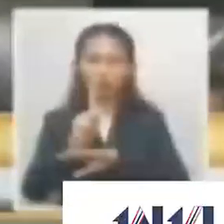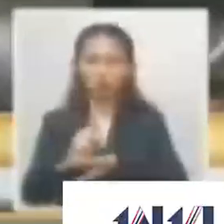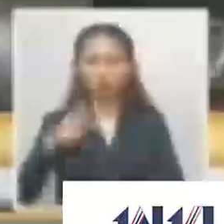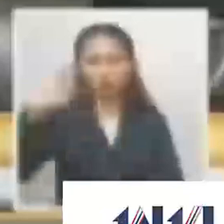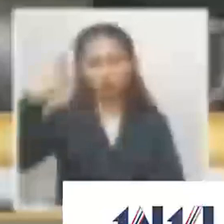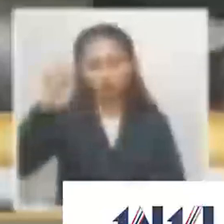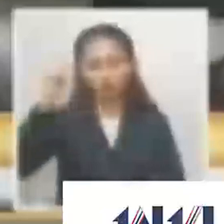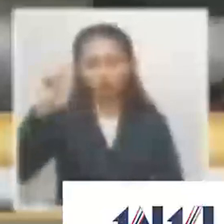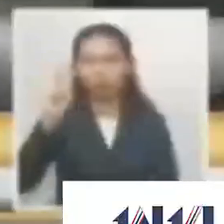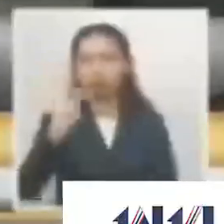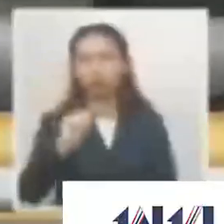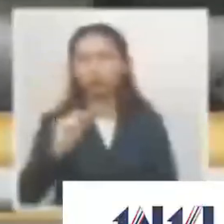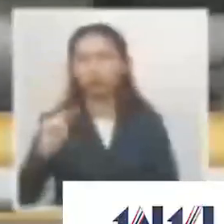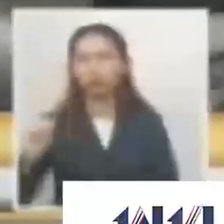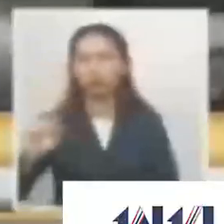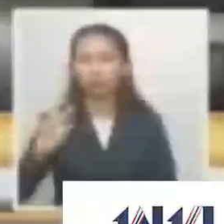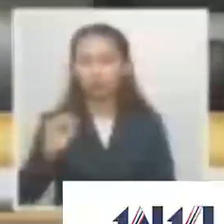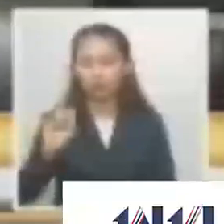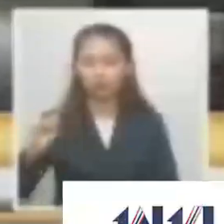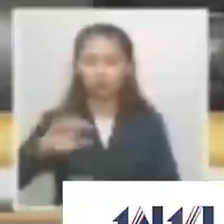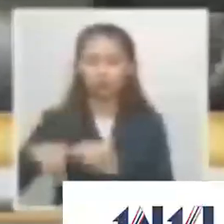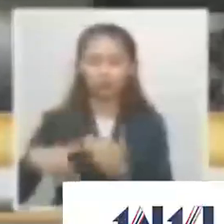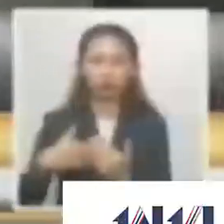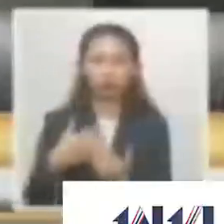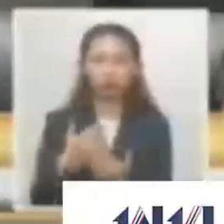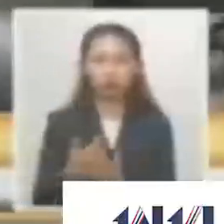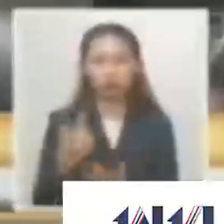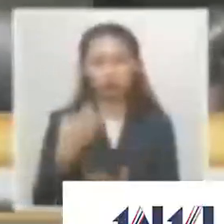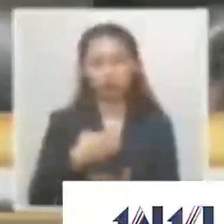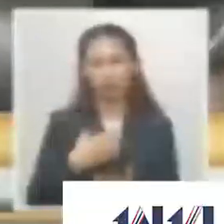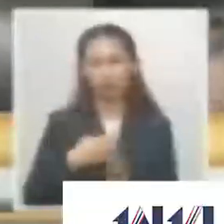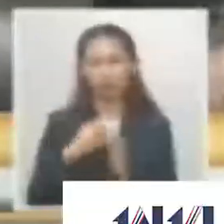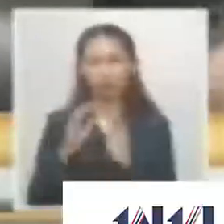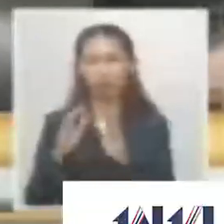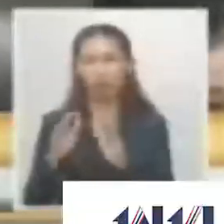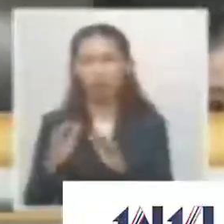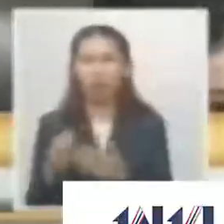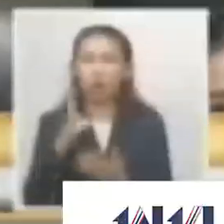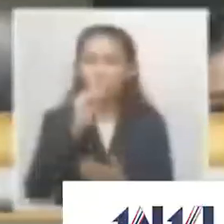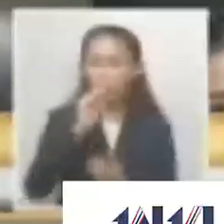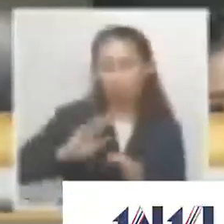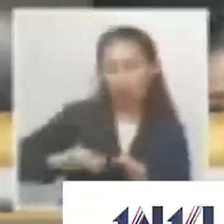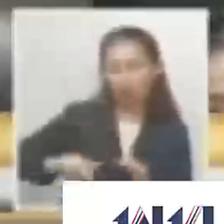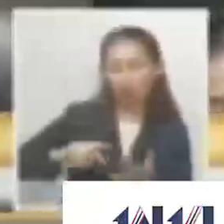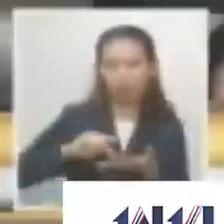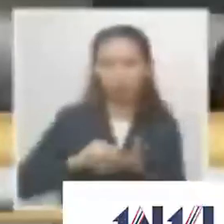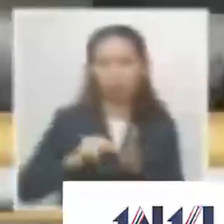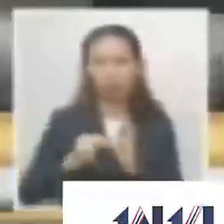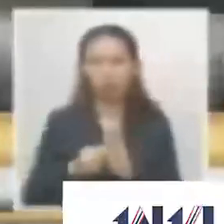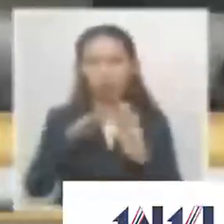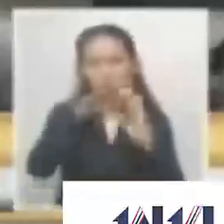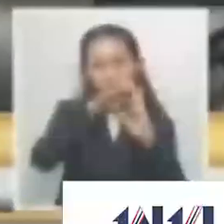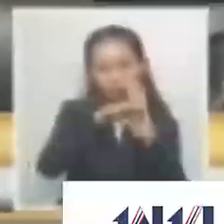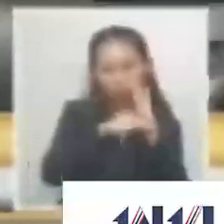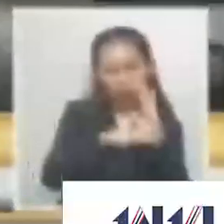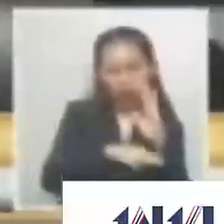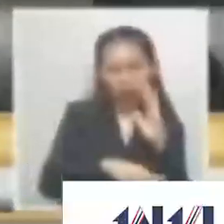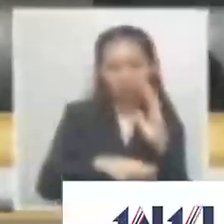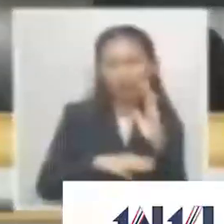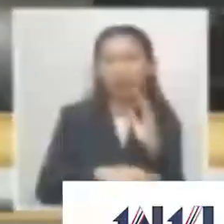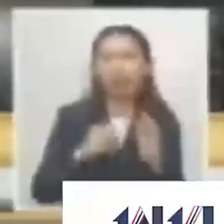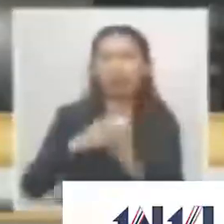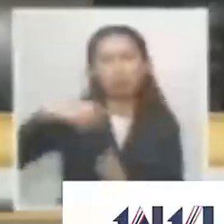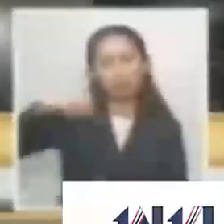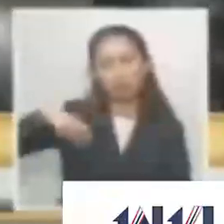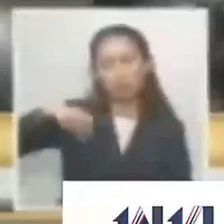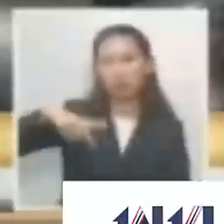พี่ๆรอต่อและท่านบอกว่าพูดหลังๆนี่จะลำบากนิดหนึ่งนะเพราะข้อมูลนะครับก็จะส่วนใหญ่จะไปซ้ำๆกันน